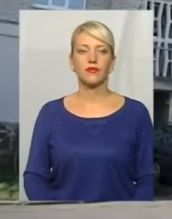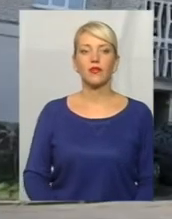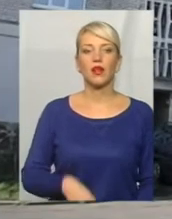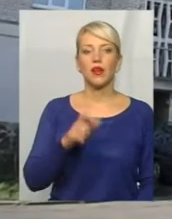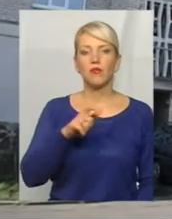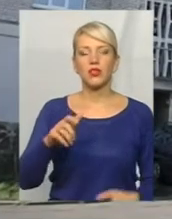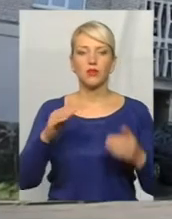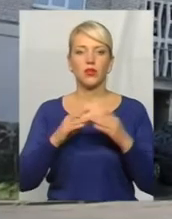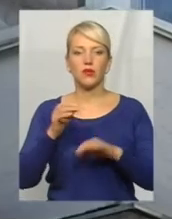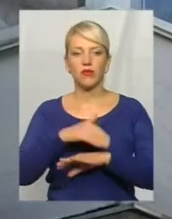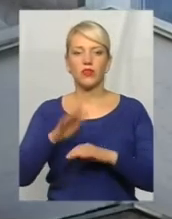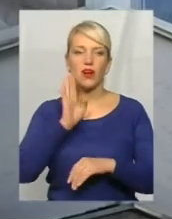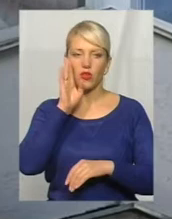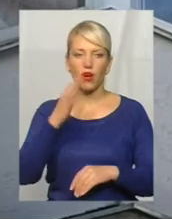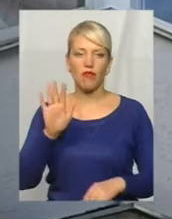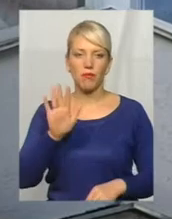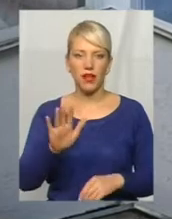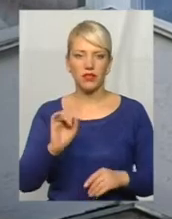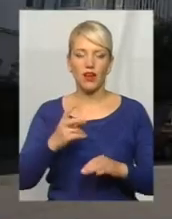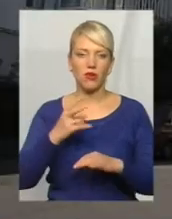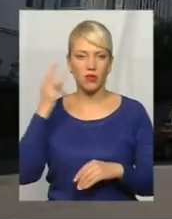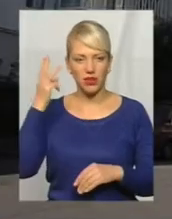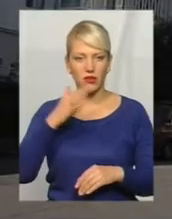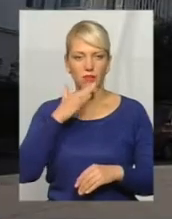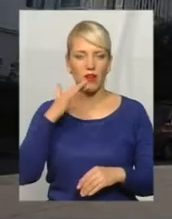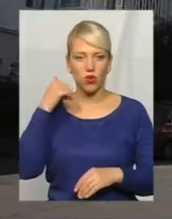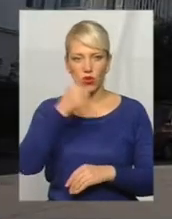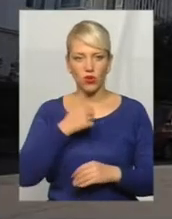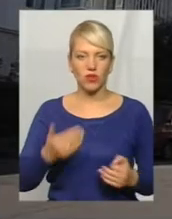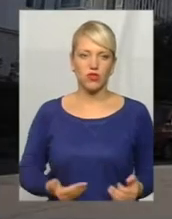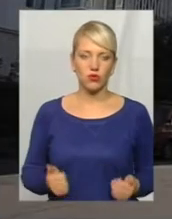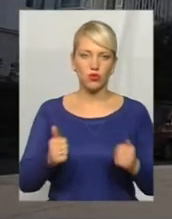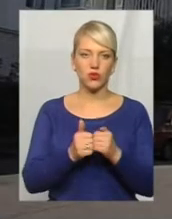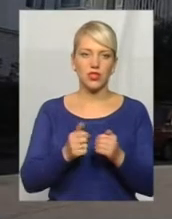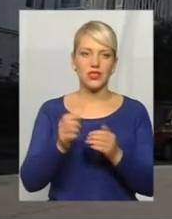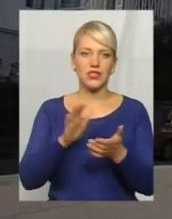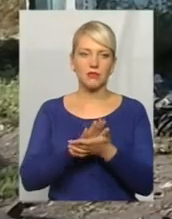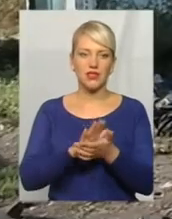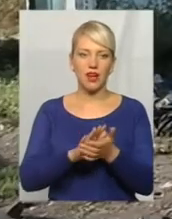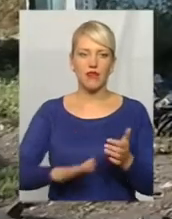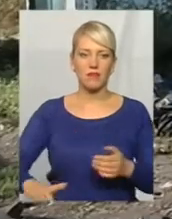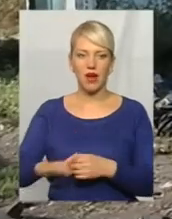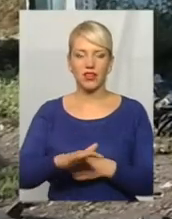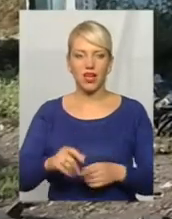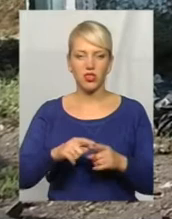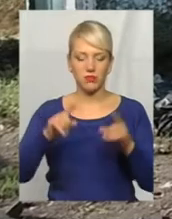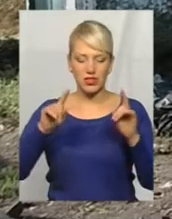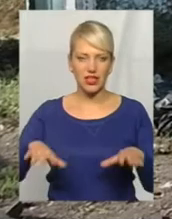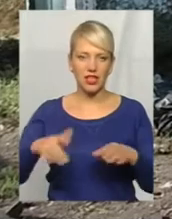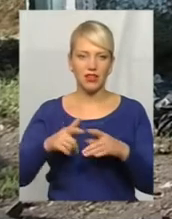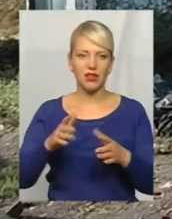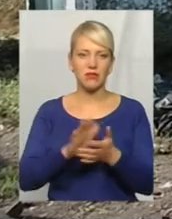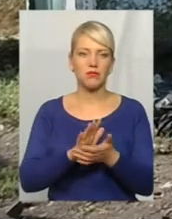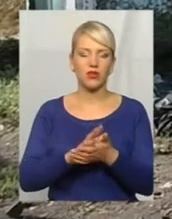Мешканці будинку на вулиці Ранкові, 5 у Хмельницькому вже багато років живуть у сусідстві зі сміттєвим майданчиком та стихійним смітником,